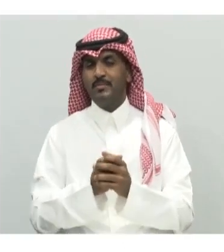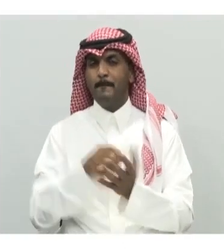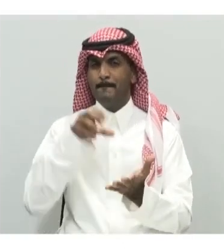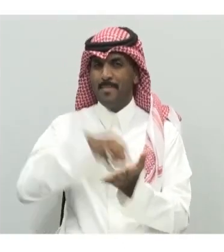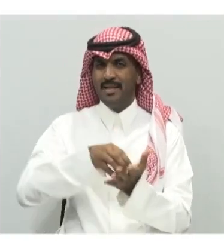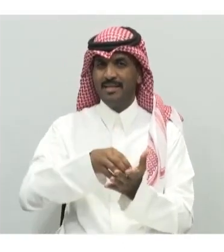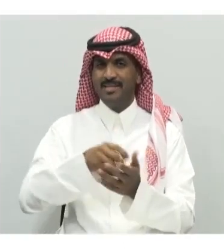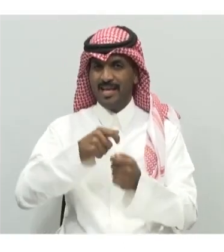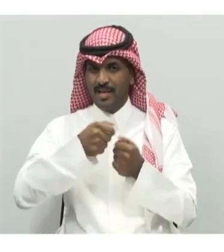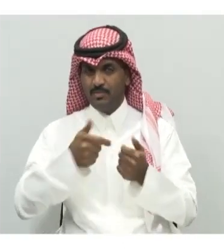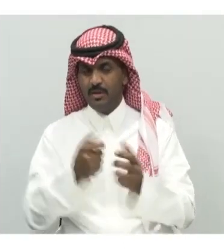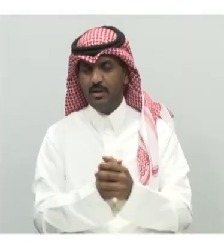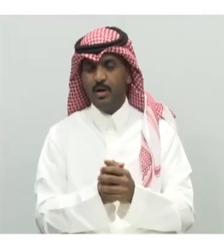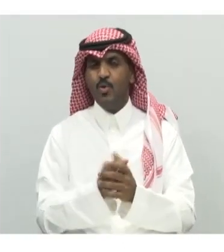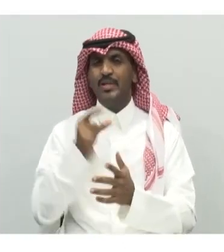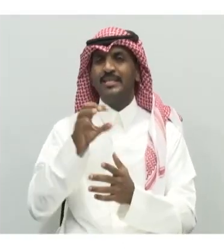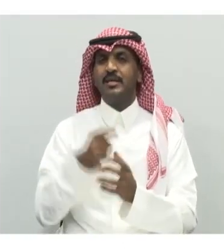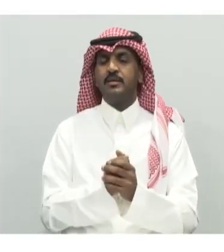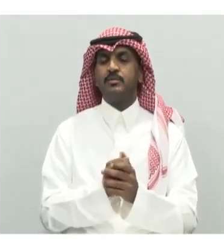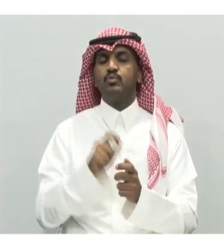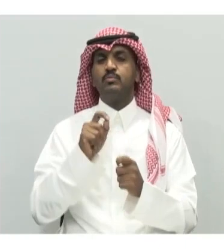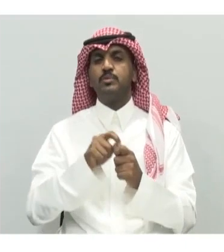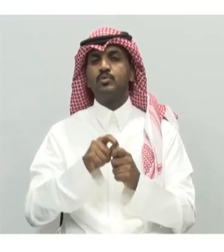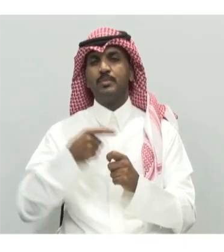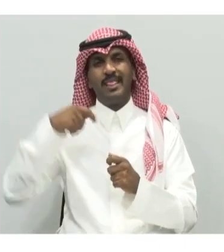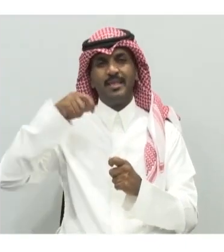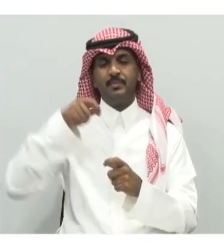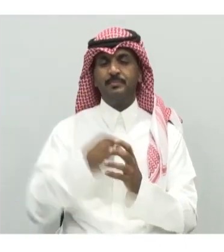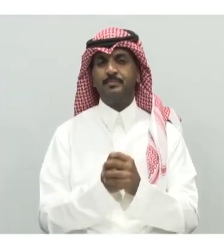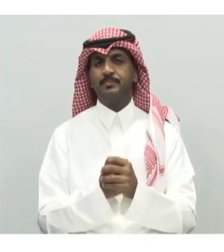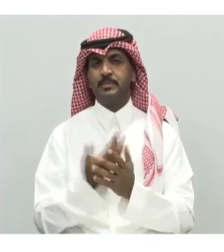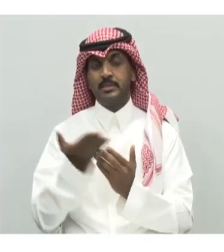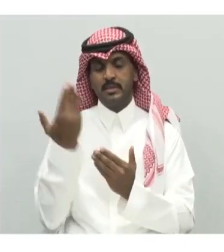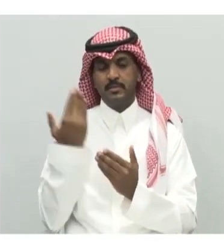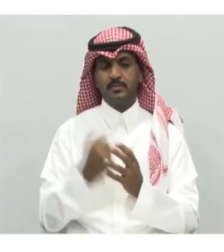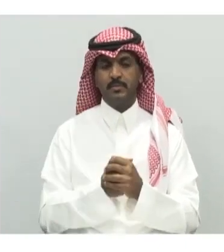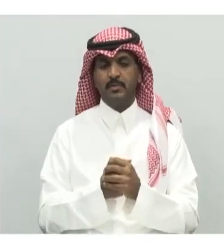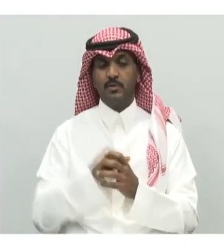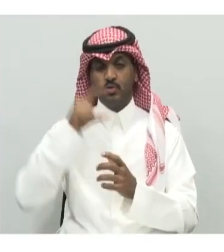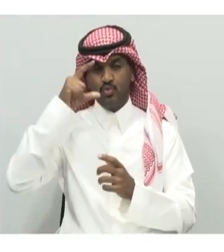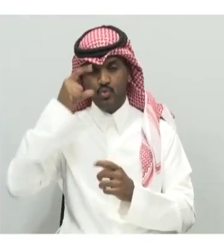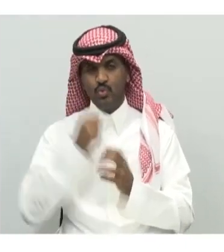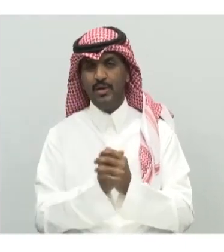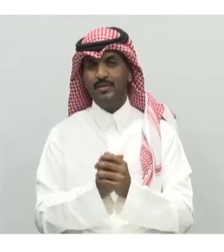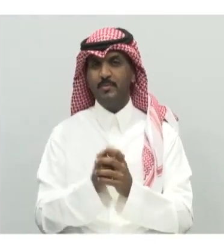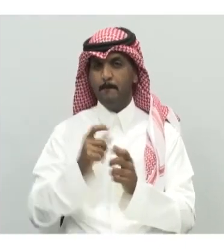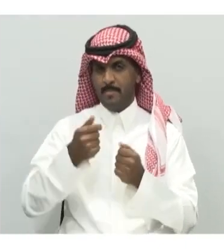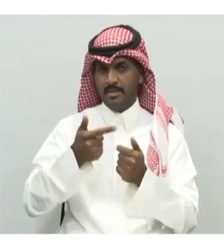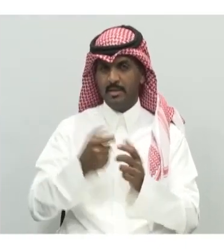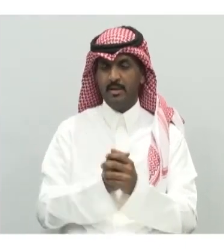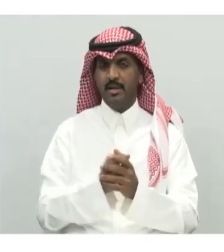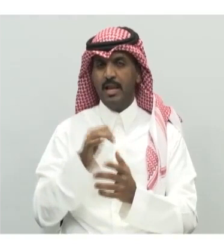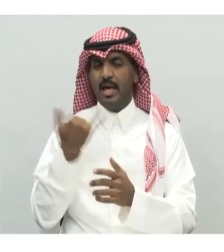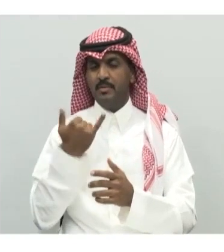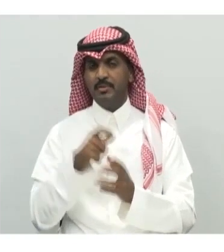الصدر اول دينار عربي مصنوع من الذهب استعرضنا في الدرس السابق صوره للدينار العربي المصنوع من الذهب